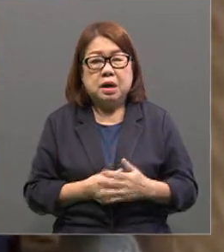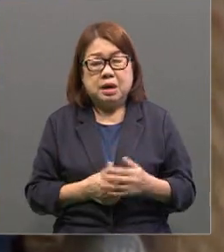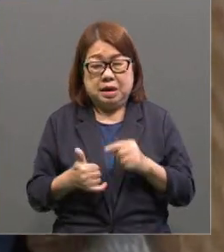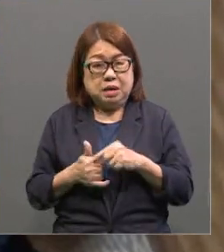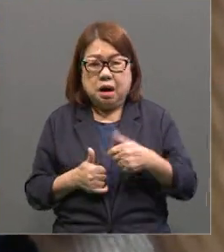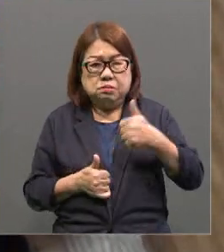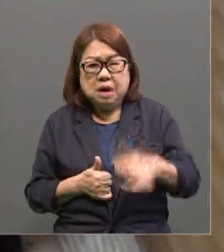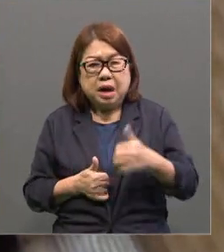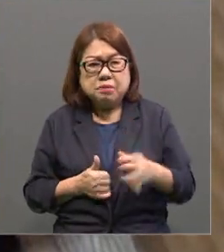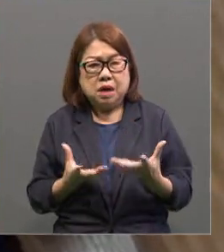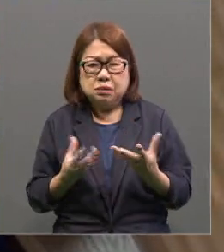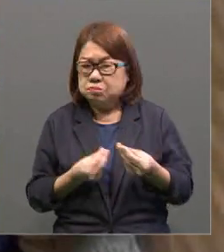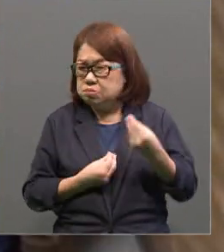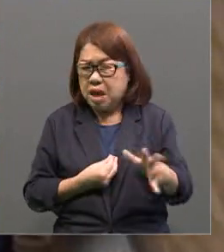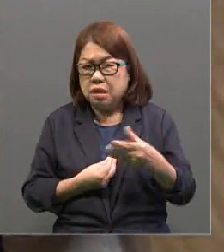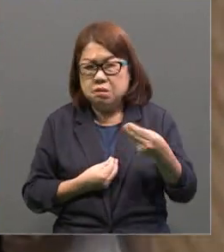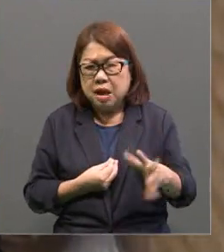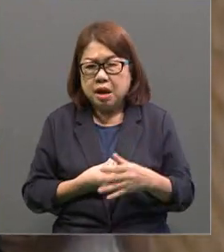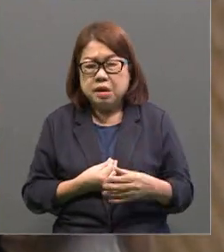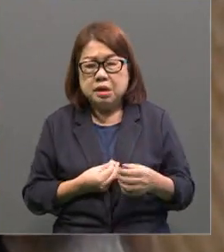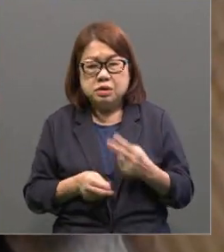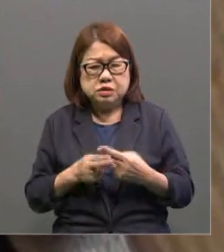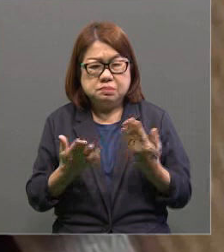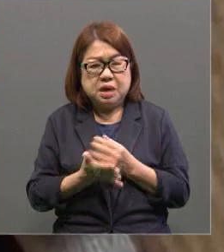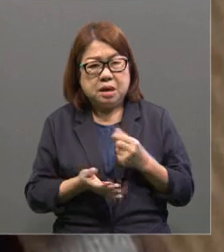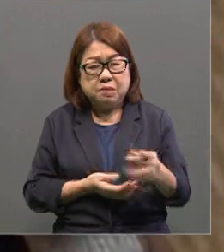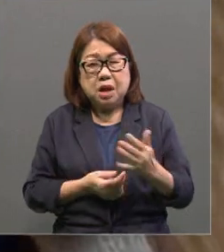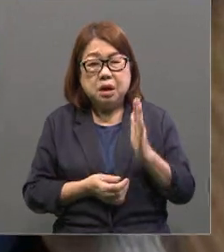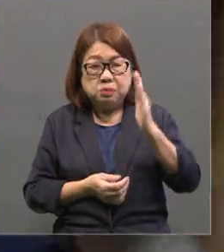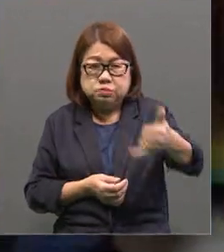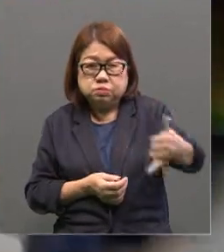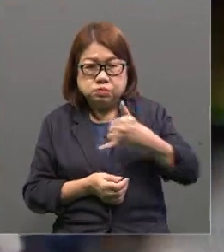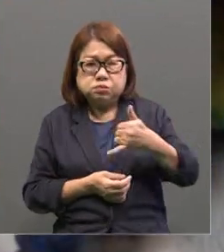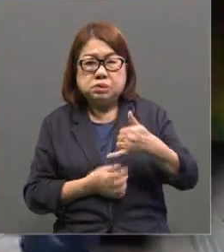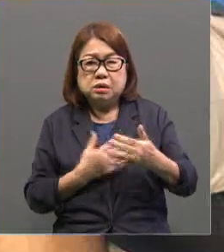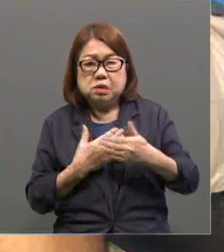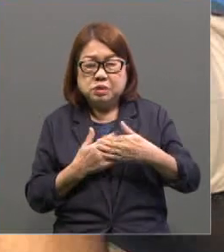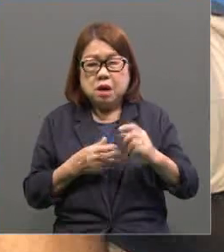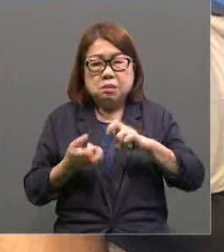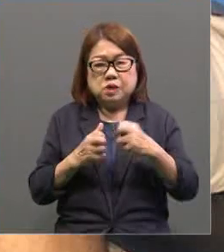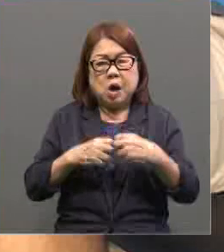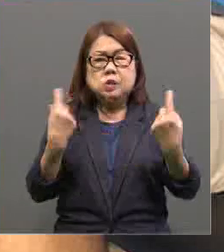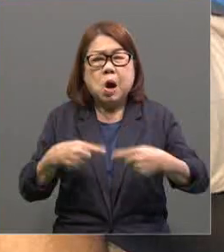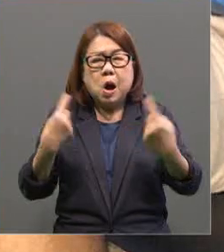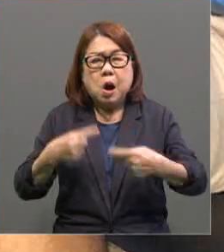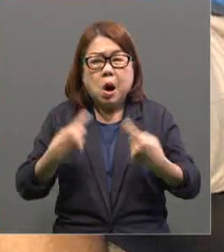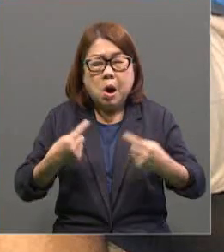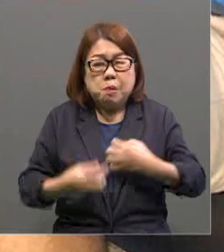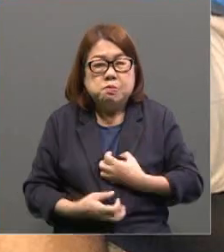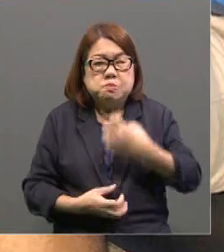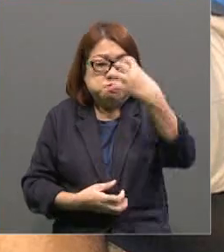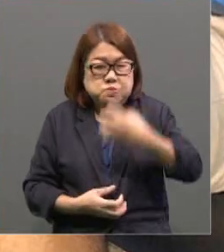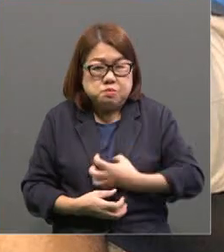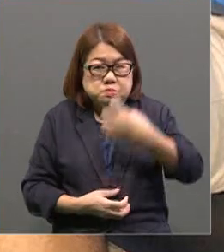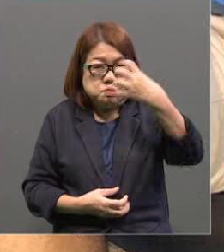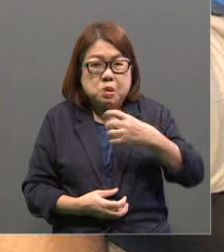เสียชีวิตไม่ยอมโอนที่ดินให้อ่ะในหน่วยก็เลยบุกเข้าไปเอาทวงถามจากผู้เสียชีวิตแล้วก็มีปากเสียงกันบันดาลโทสะจนถึง